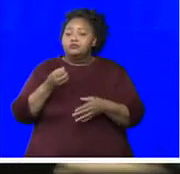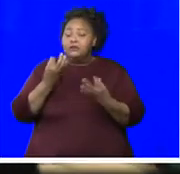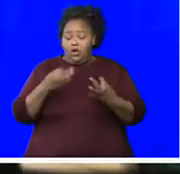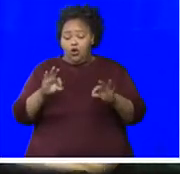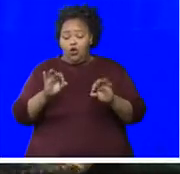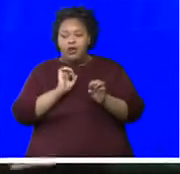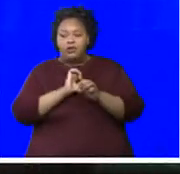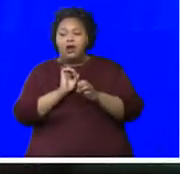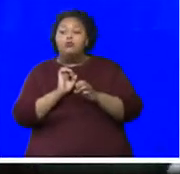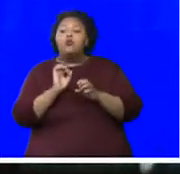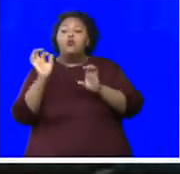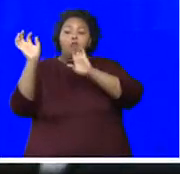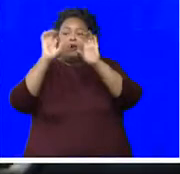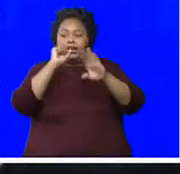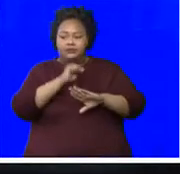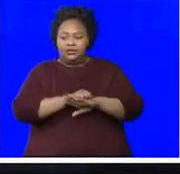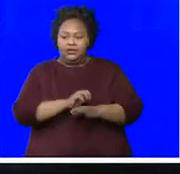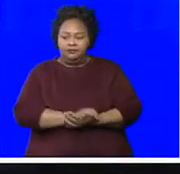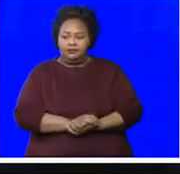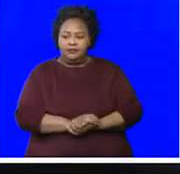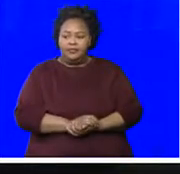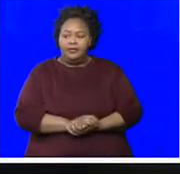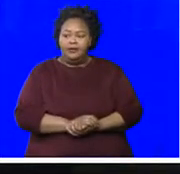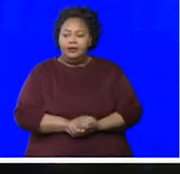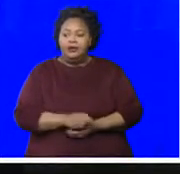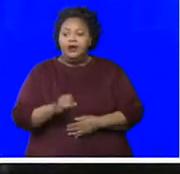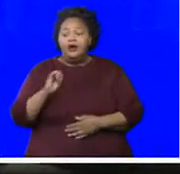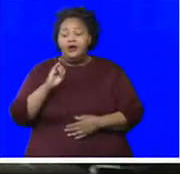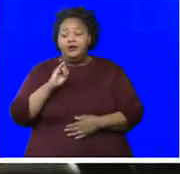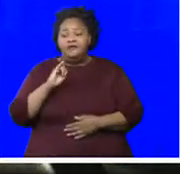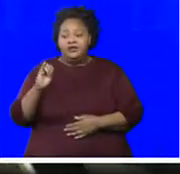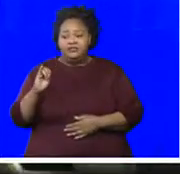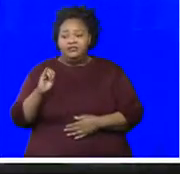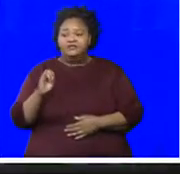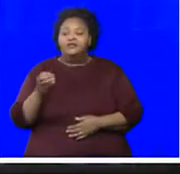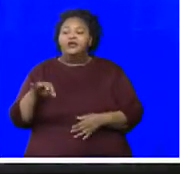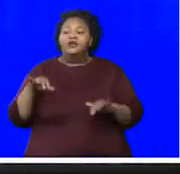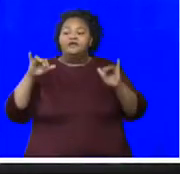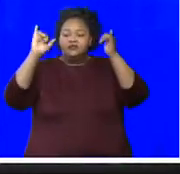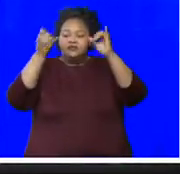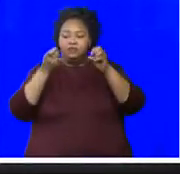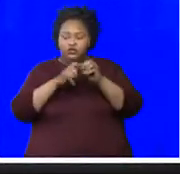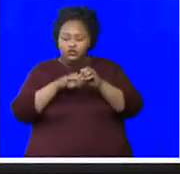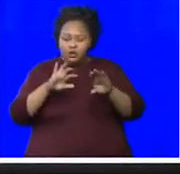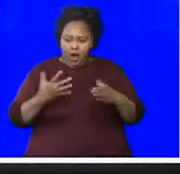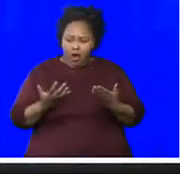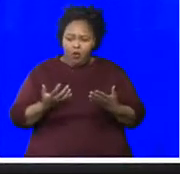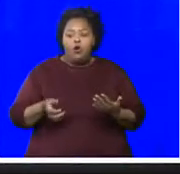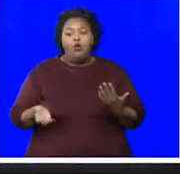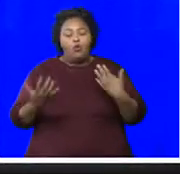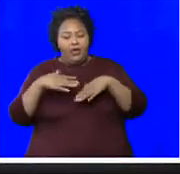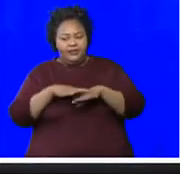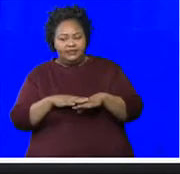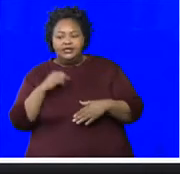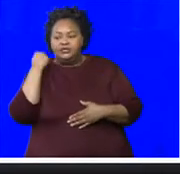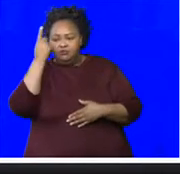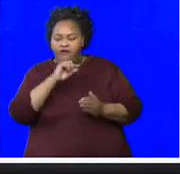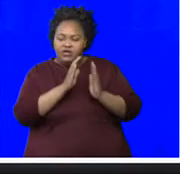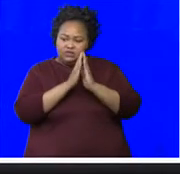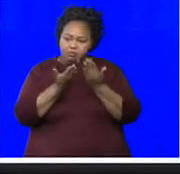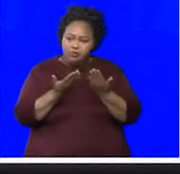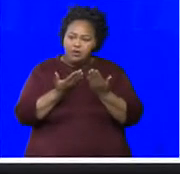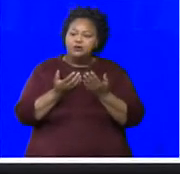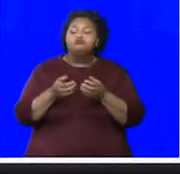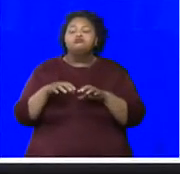mcimbi batawucale bavotele kusebenziswa amakhasi lapho ugcukile. Umphathi we-Eswatini National Youth Council